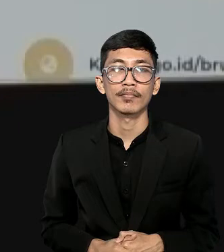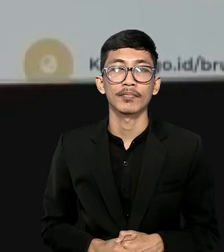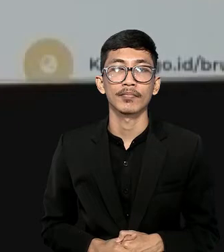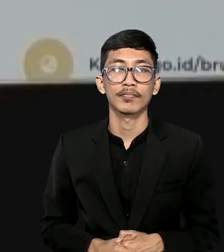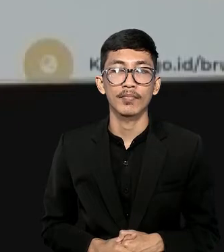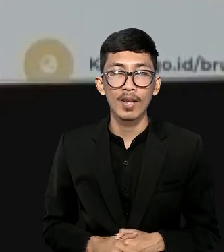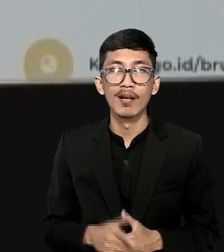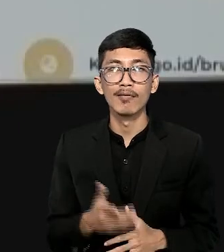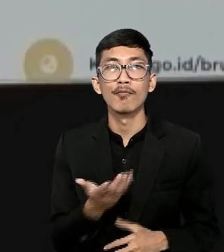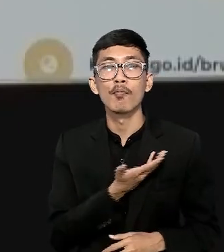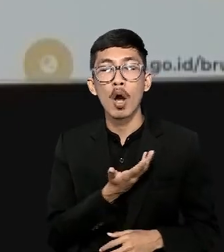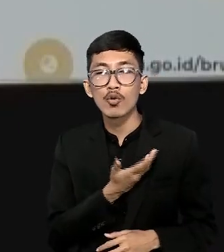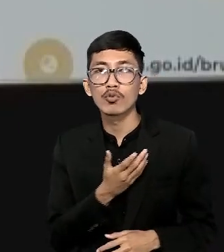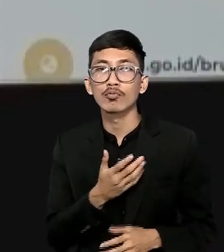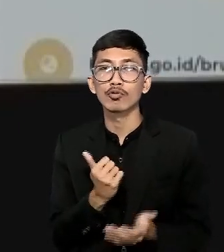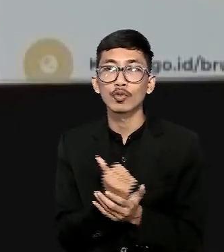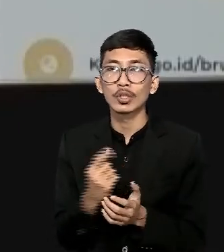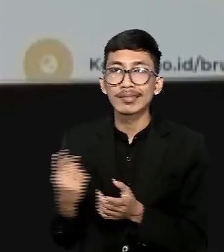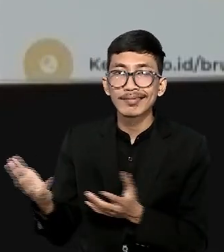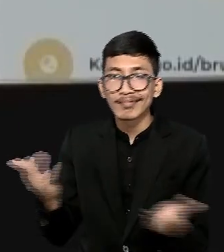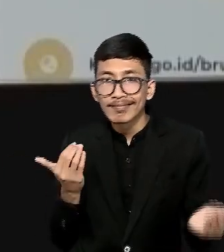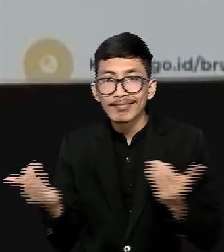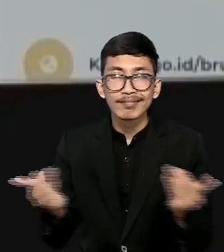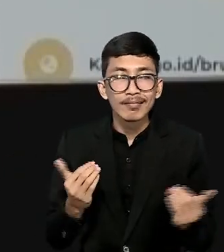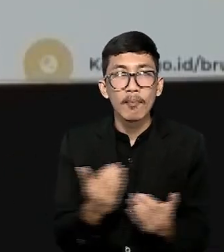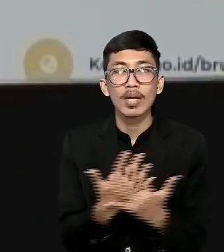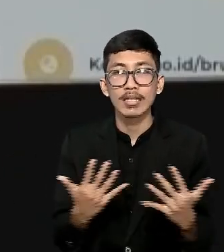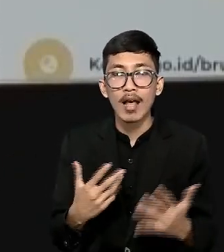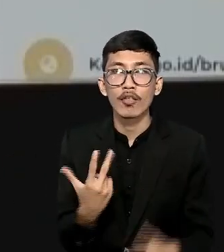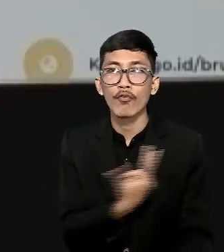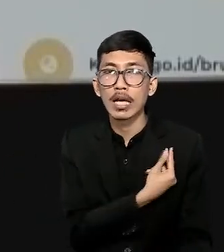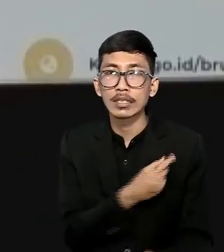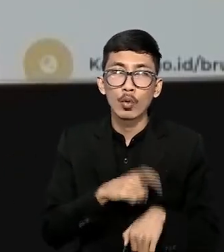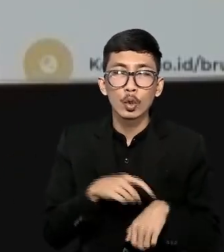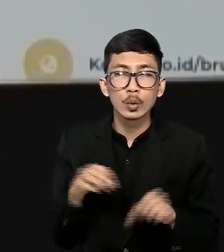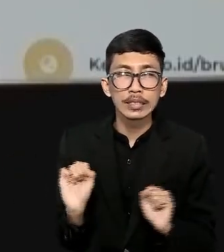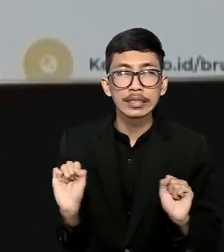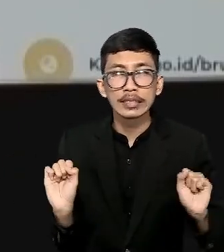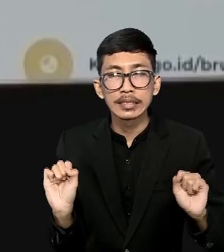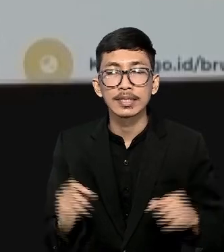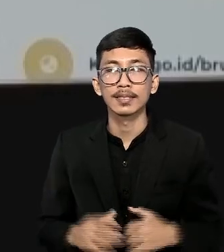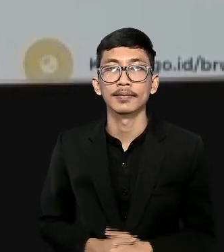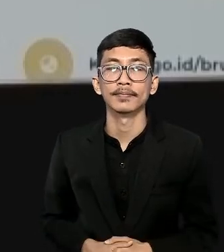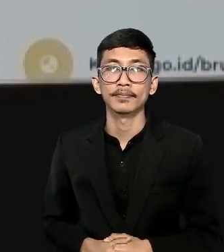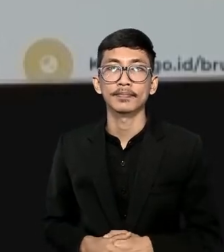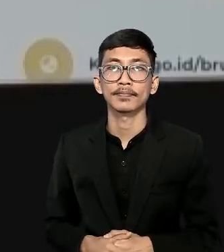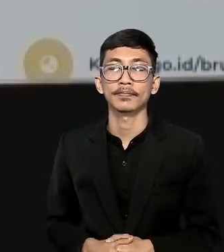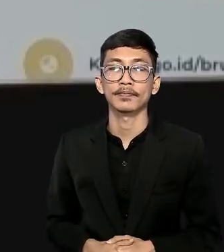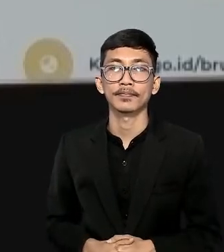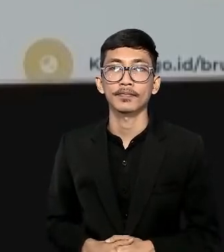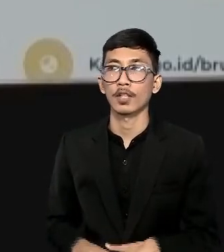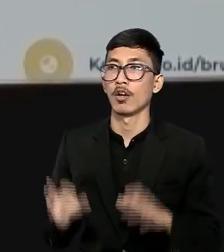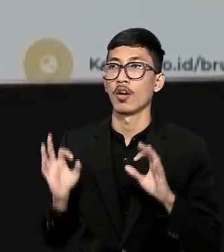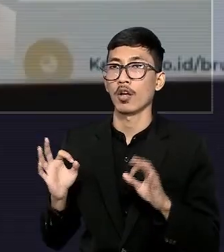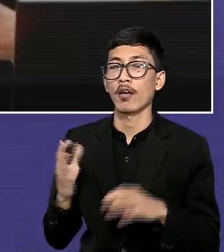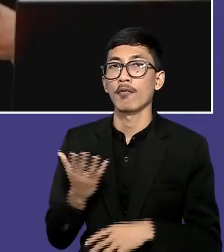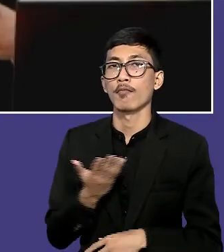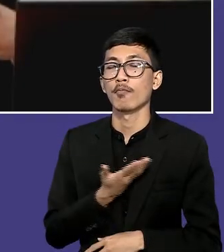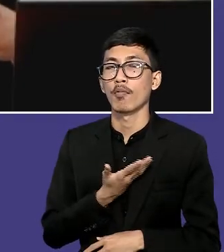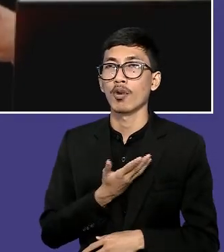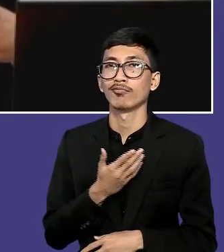secepatnya juga bisa ikut vaksin baik Saya ingin merefleksikan apa yang kemudian terjadi di Eropa dan juga